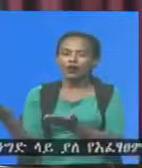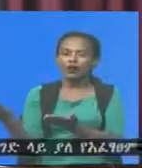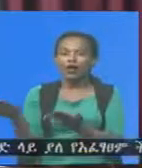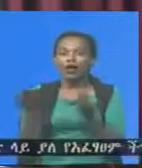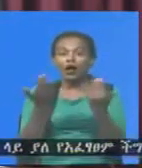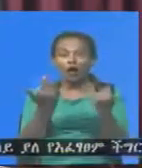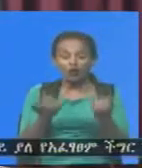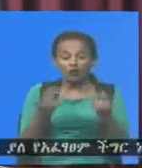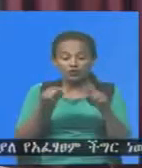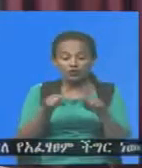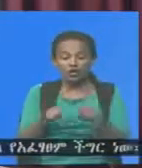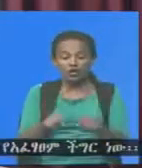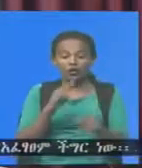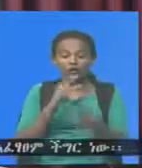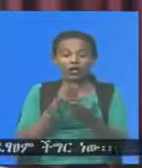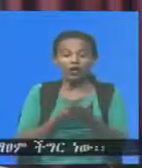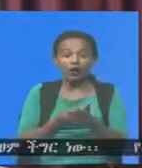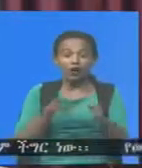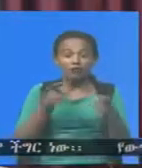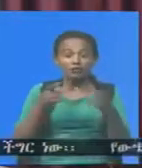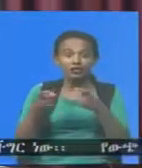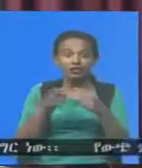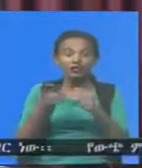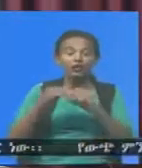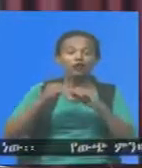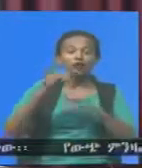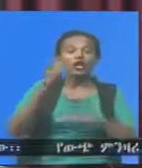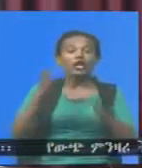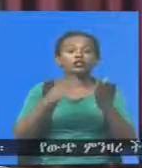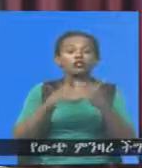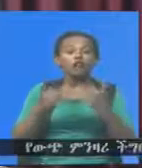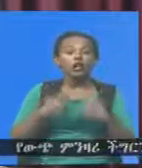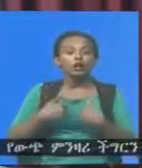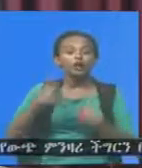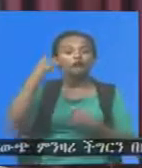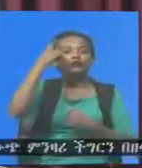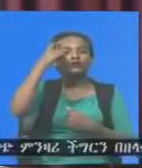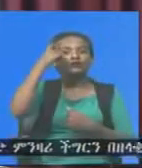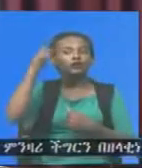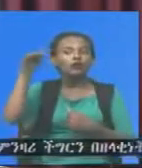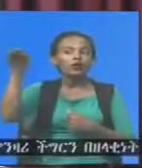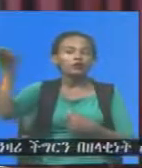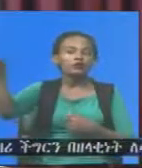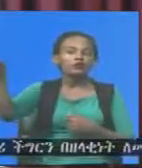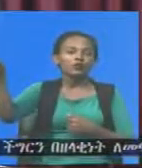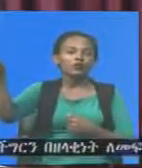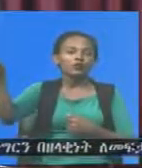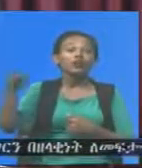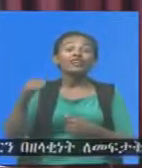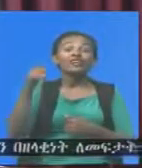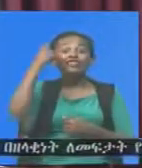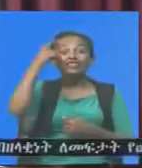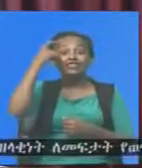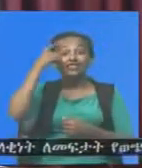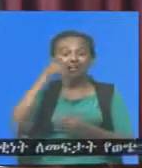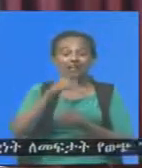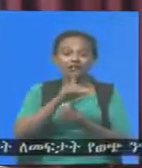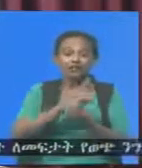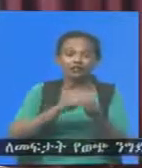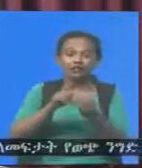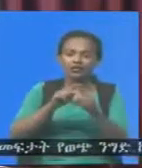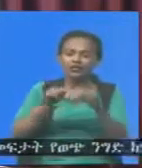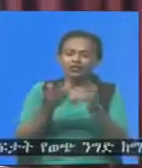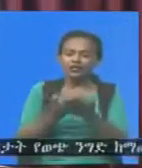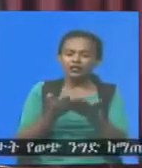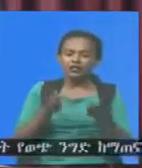አሁን ዛሬ መልካም አስተዳደር ከፍተኛ ችግር ያለው ትግራይ ክልል ውስጥ ነው። የትግራይ ክልል የተለየ ነገር ያገኘም